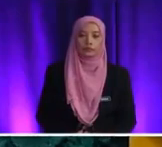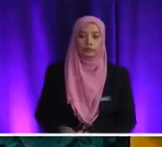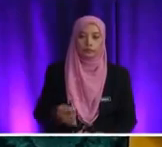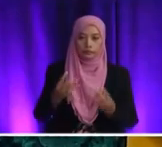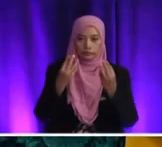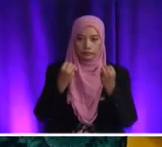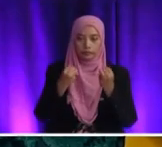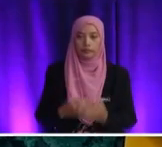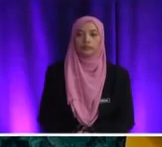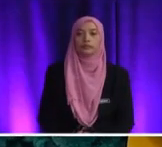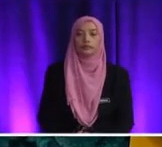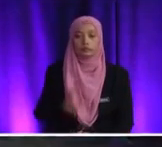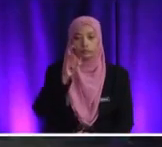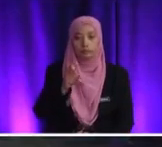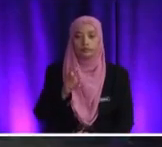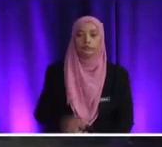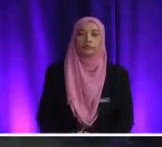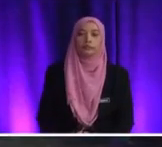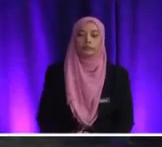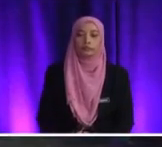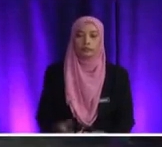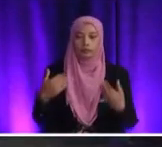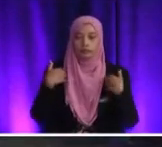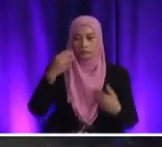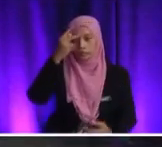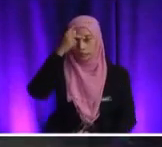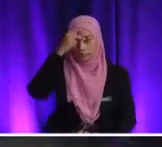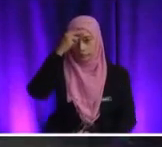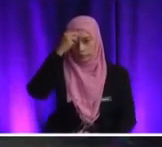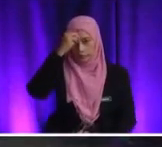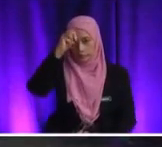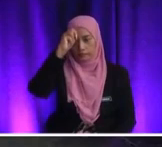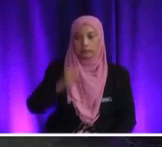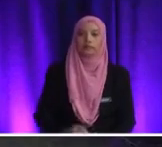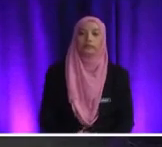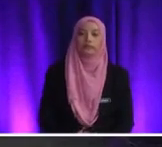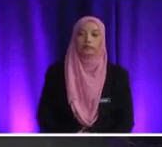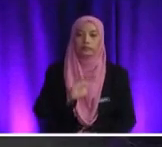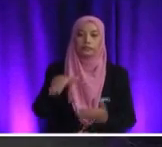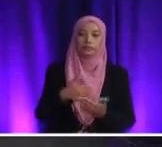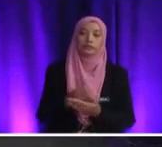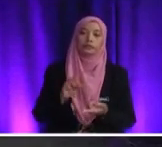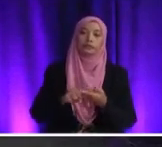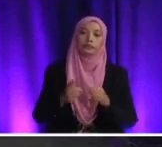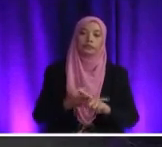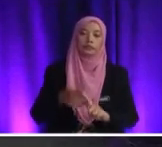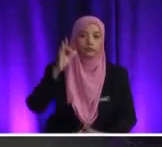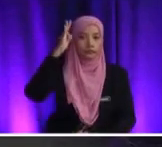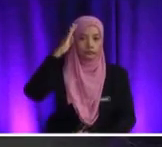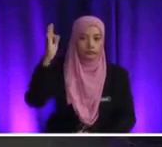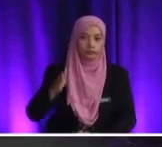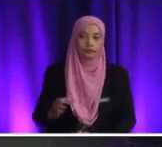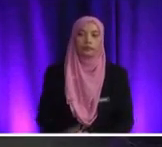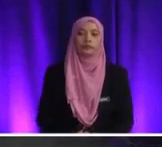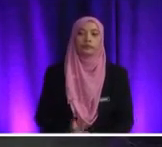dengan pelbagai kemahiran itulah dia baik terima kasih Wales semua kawan-kawan nama biji Jati masih pada ceguk kita Rehat aja